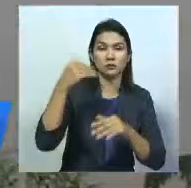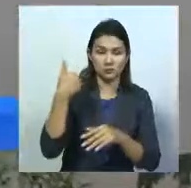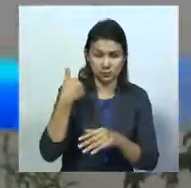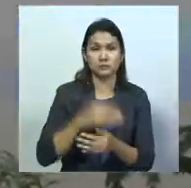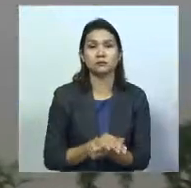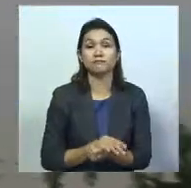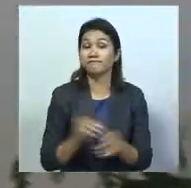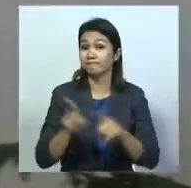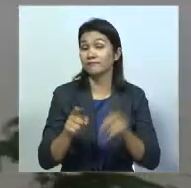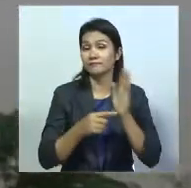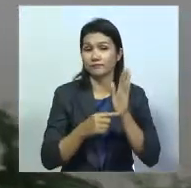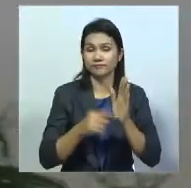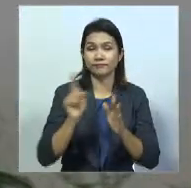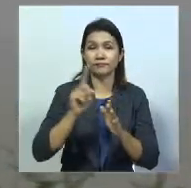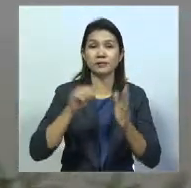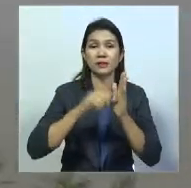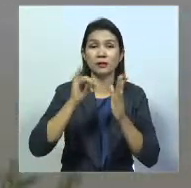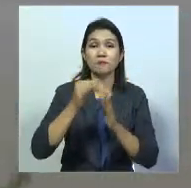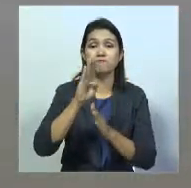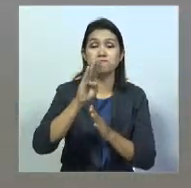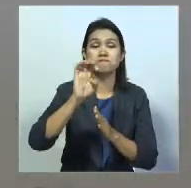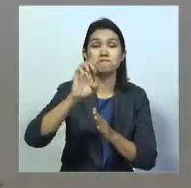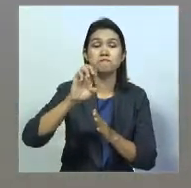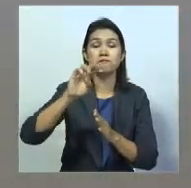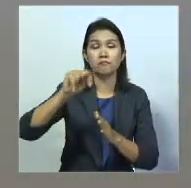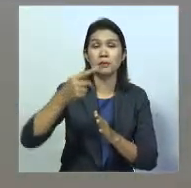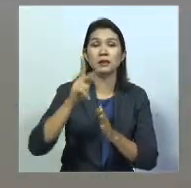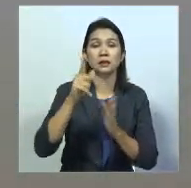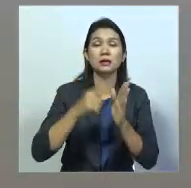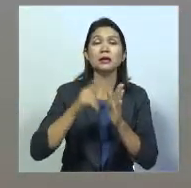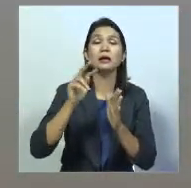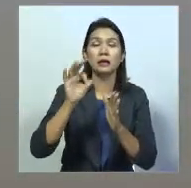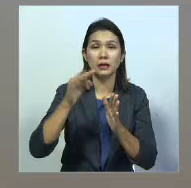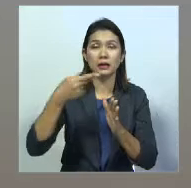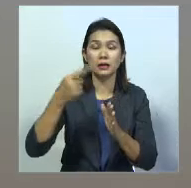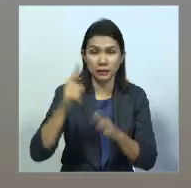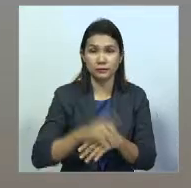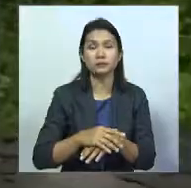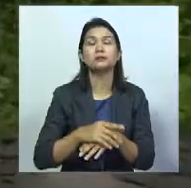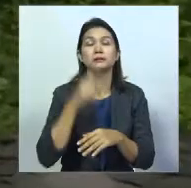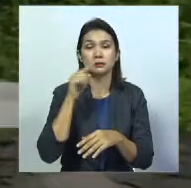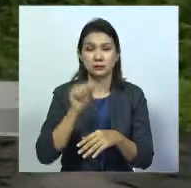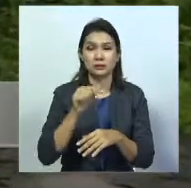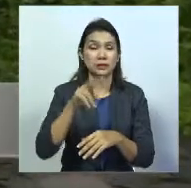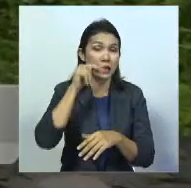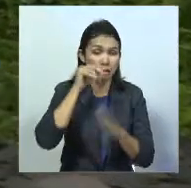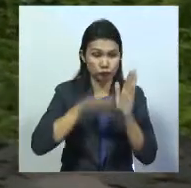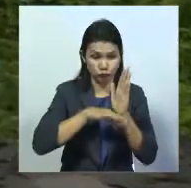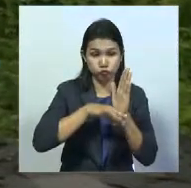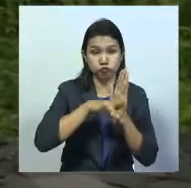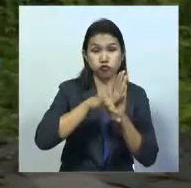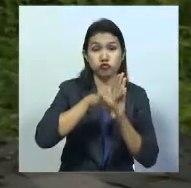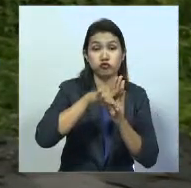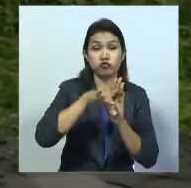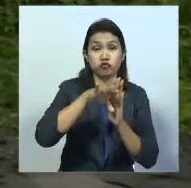เช่นเดียวกับที่จังหวัดบึงกาฬครับบริเวณจุดวัดน้ำบ้านพันลำหมู่ที่2ตำบลวิสิตอำเภอเมืองบึงกาฬระดับน้ำในสูงขึ้น